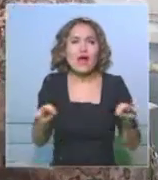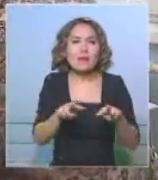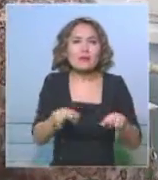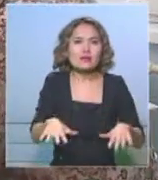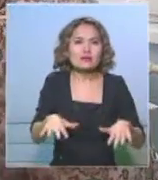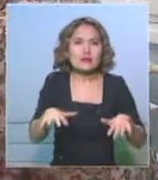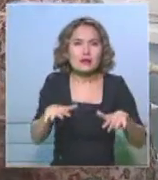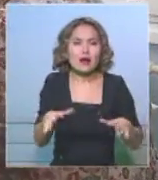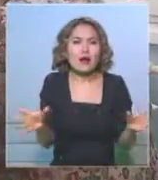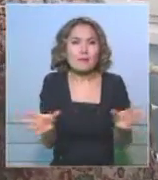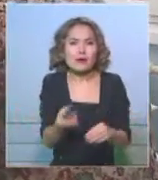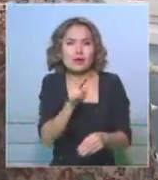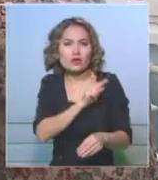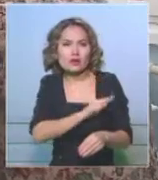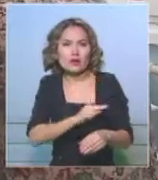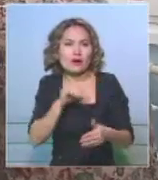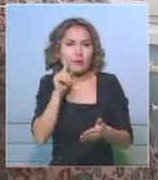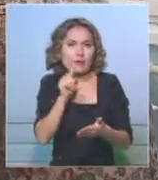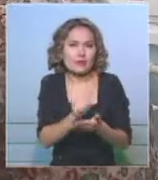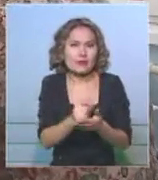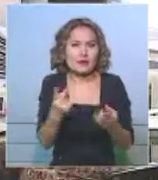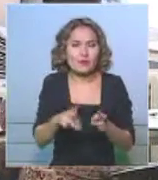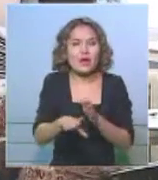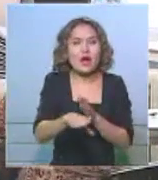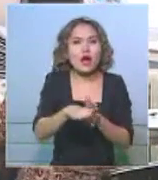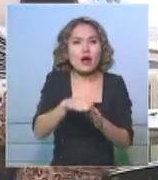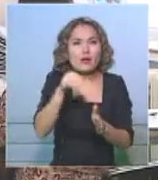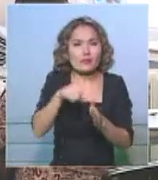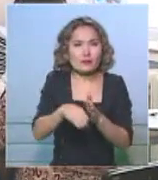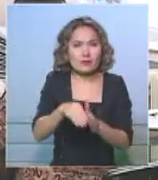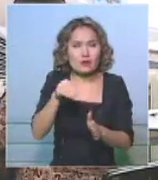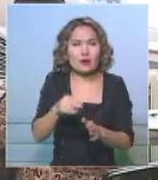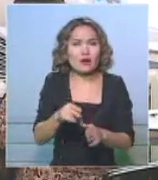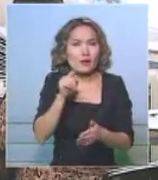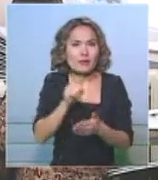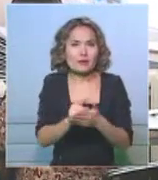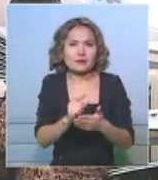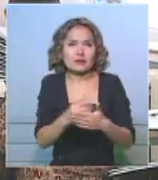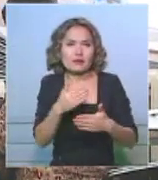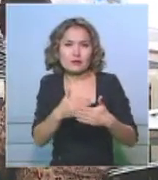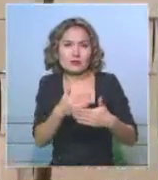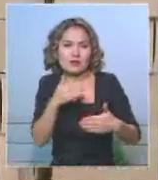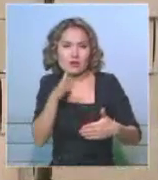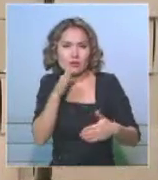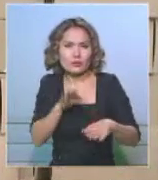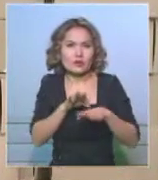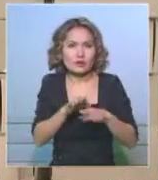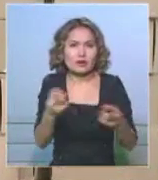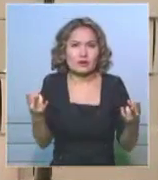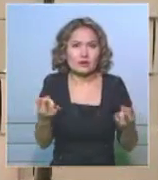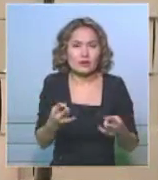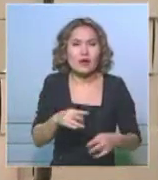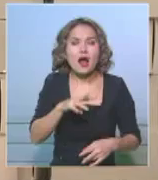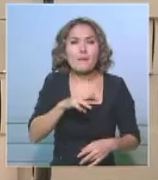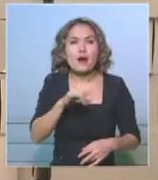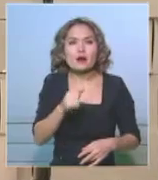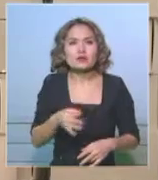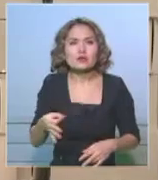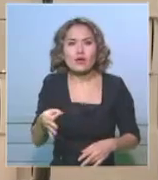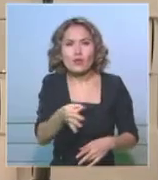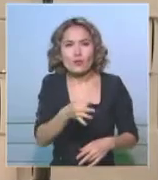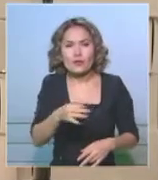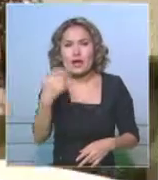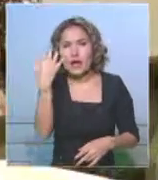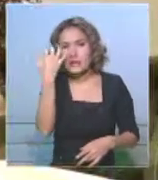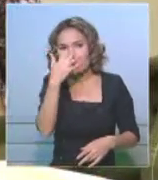пен мәслихаттың құрамын жаңартып, заң шығарушы билікке бастамашы азаматтардың келгені жөн. Бұл Маңғыстаудағы зағиптар